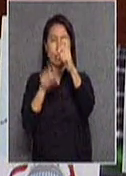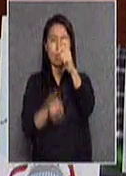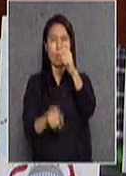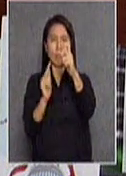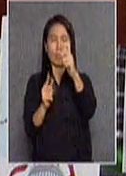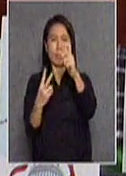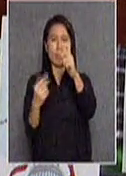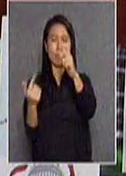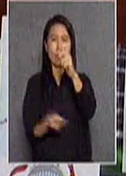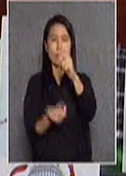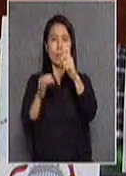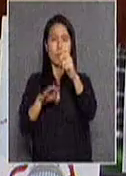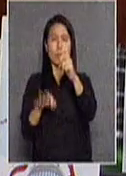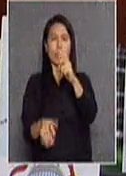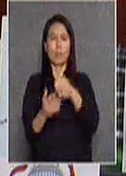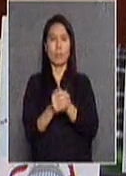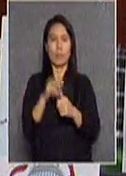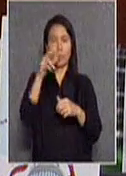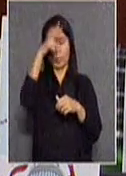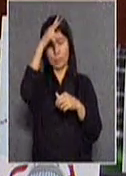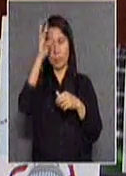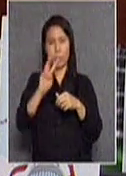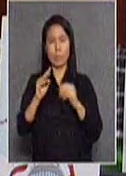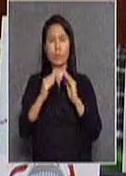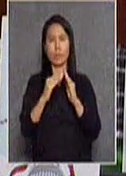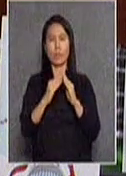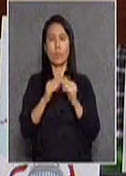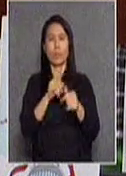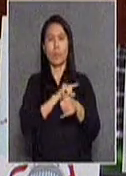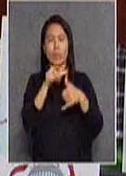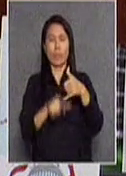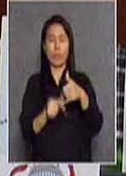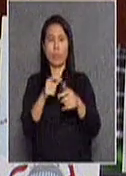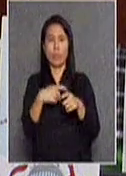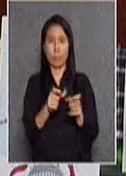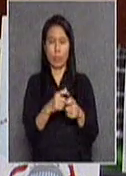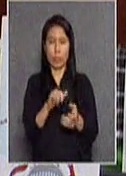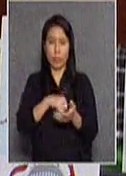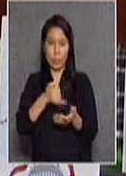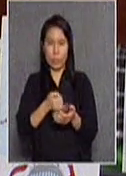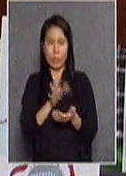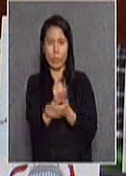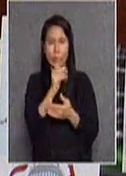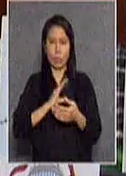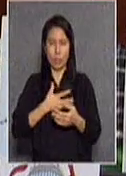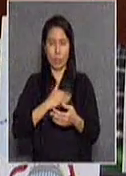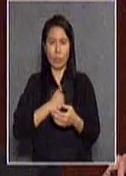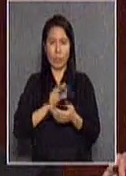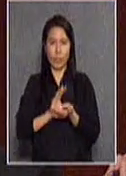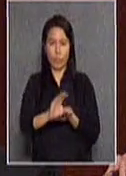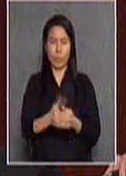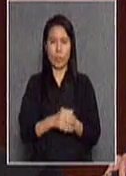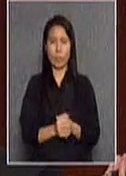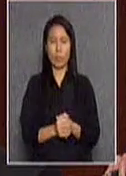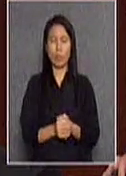9,823,000元，相當於水務署員工個人薪酬下津貼的全年預算開支。 現在各